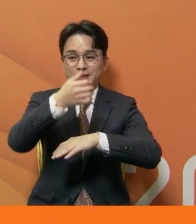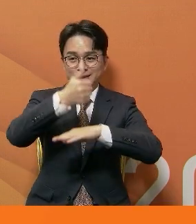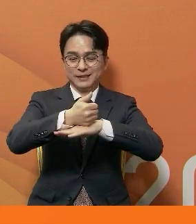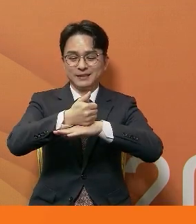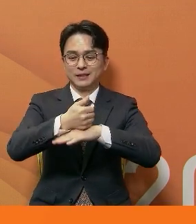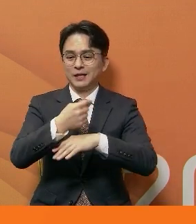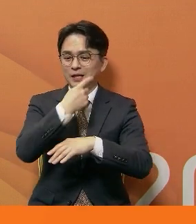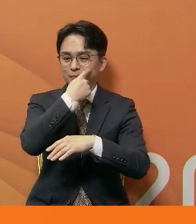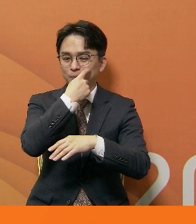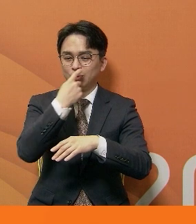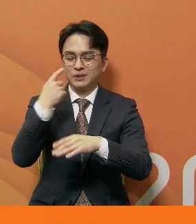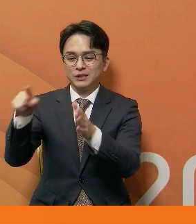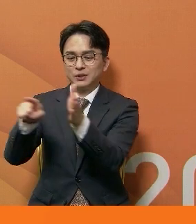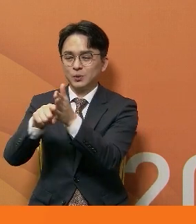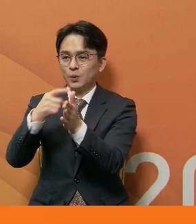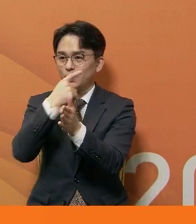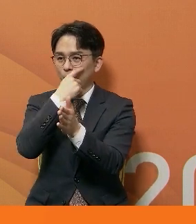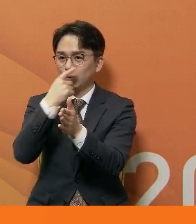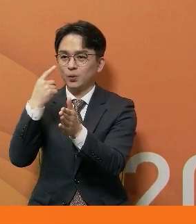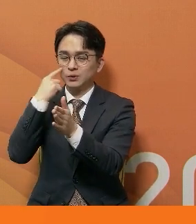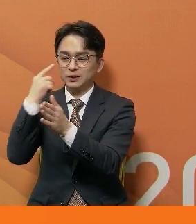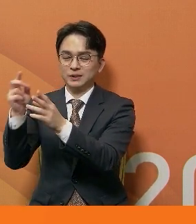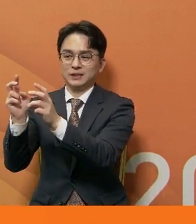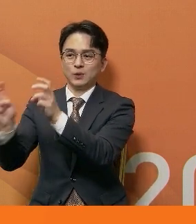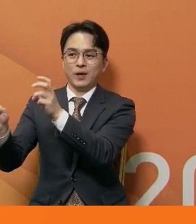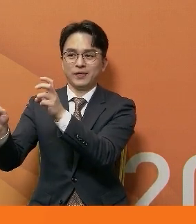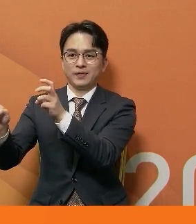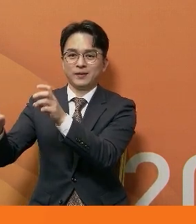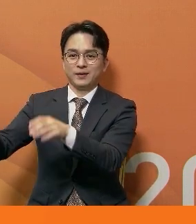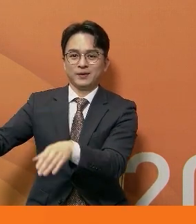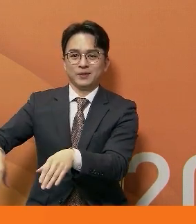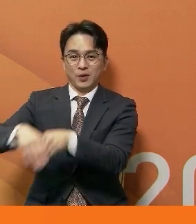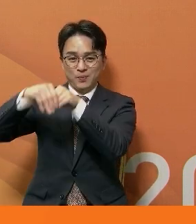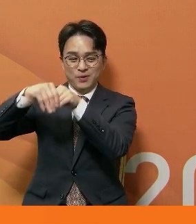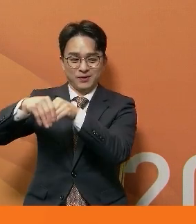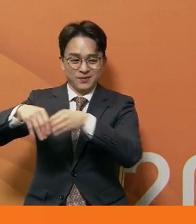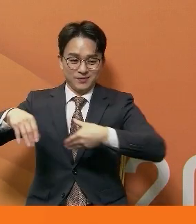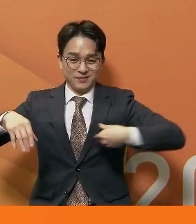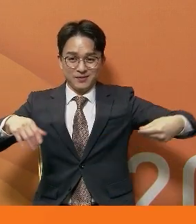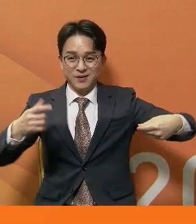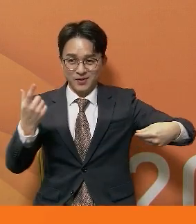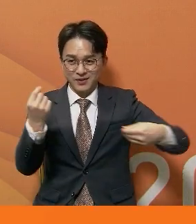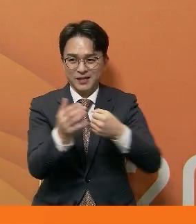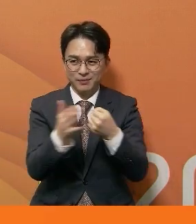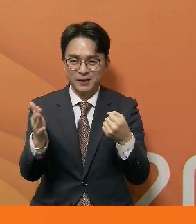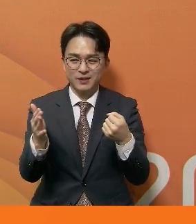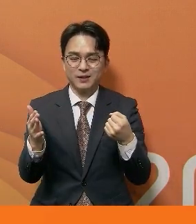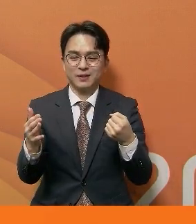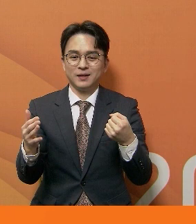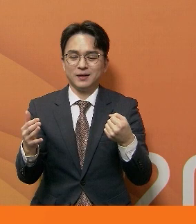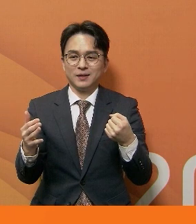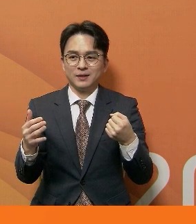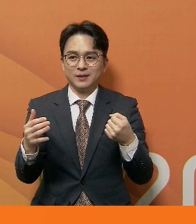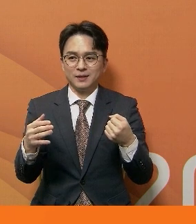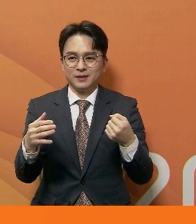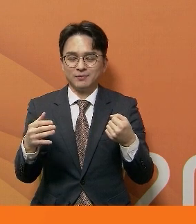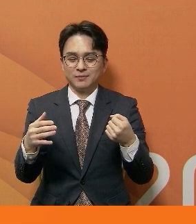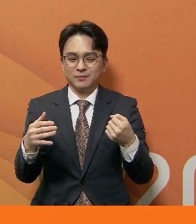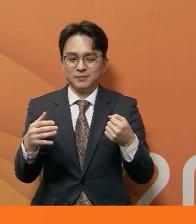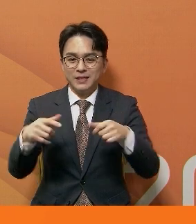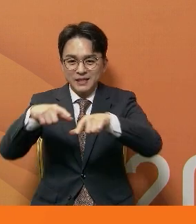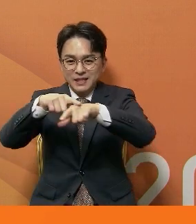보증기간과 협력 상품으로 운영하고 있는만큼 그 보증기간에 일반 보증 상품에 비해서 우대 조건으로